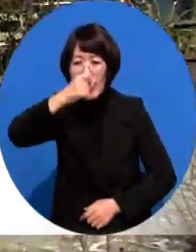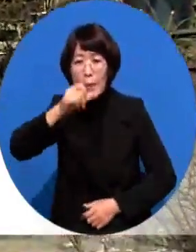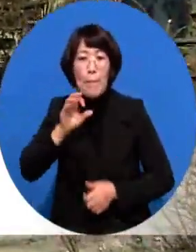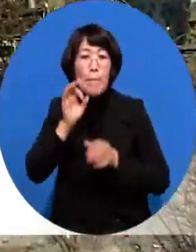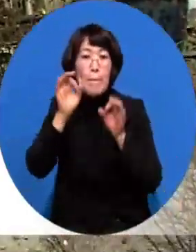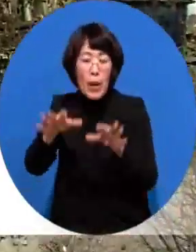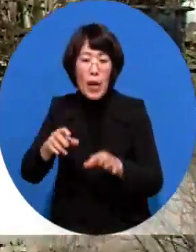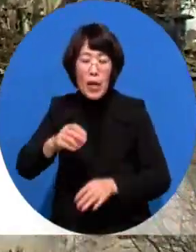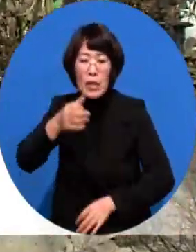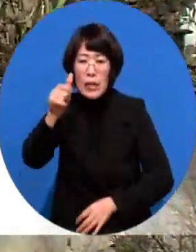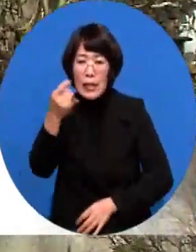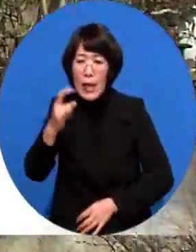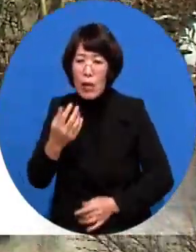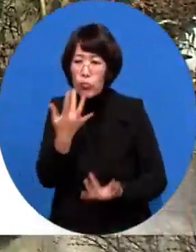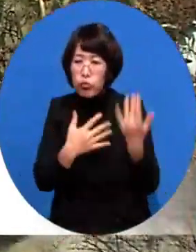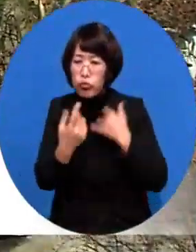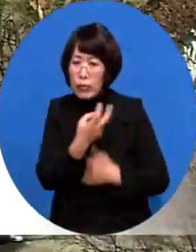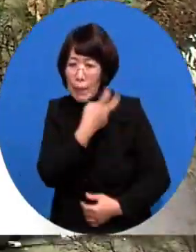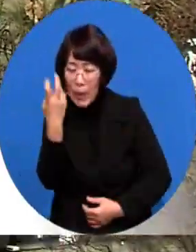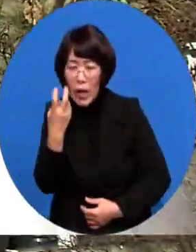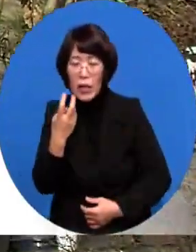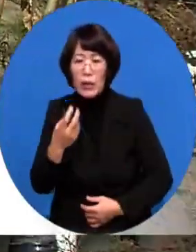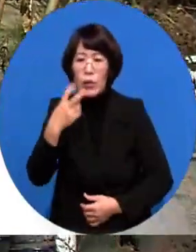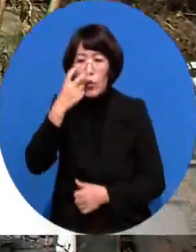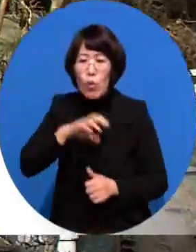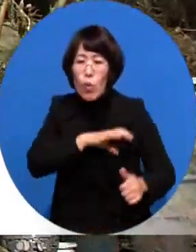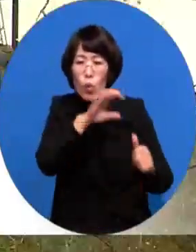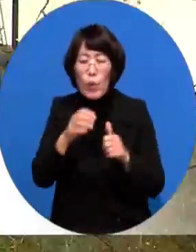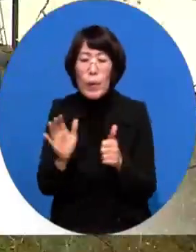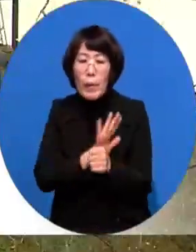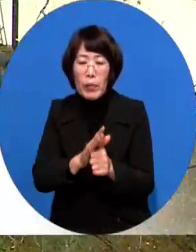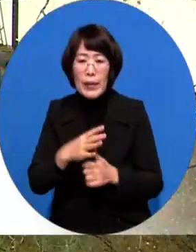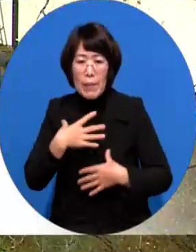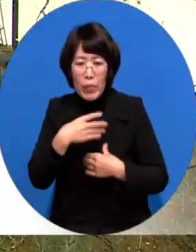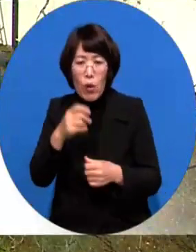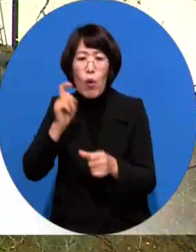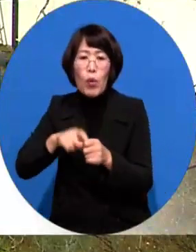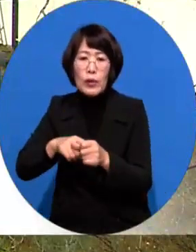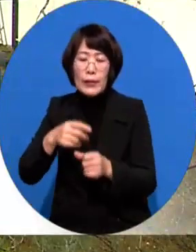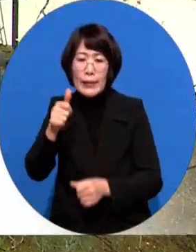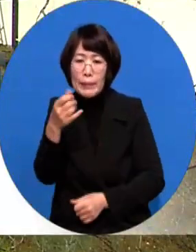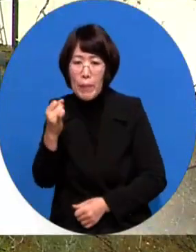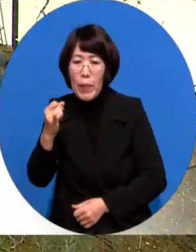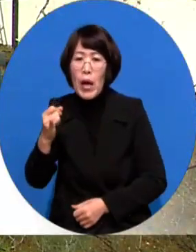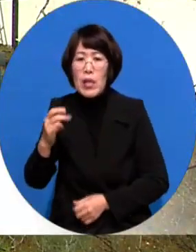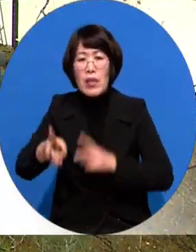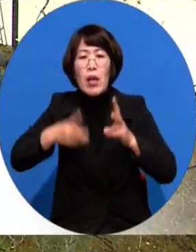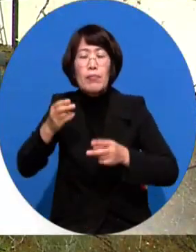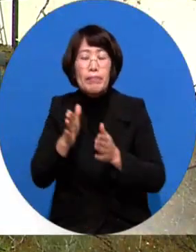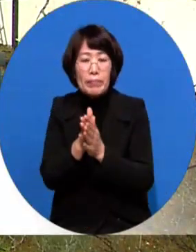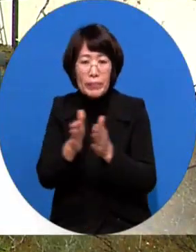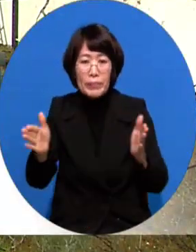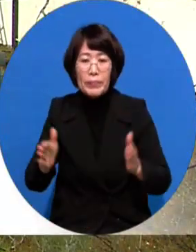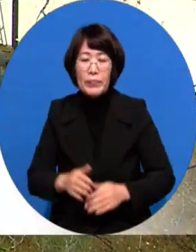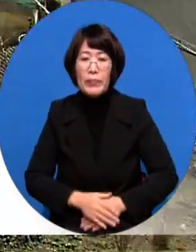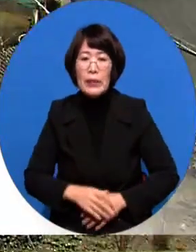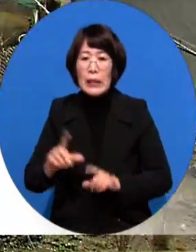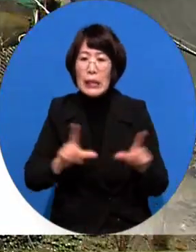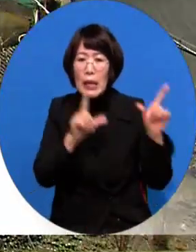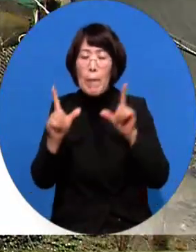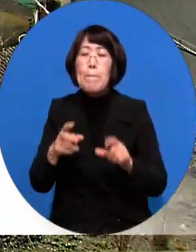투입해 스마트 화재 감시와 스마트 돌봄 서비스 안전을 위한 스마트폰 사업을 추진합니다